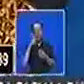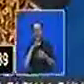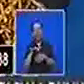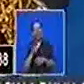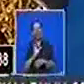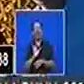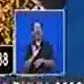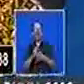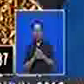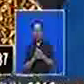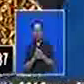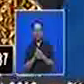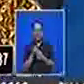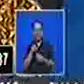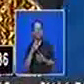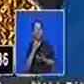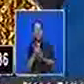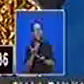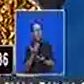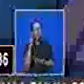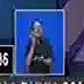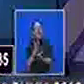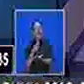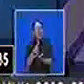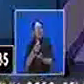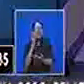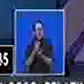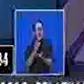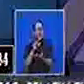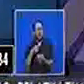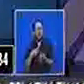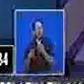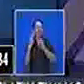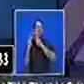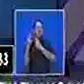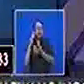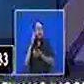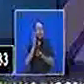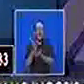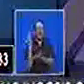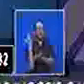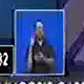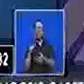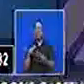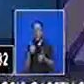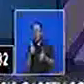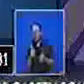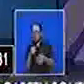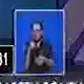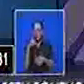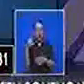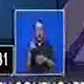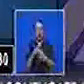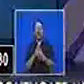Jadi intervensinya adalah kebijakannya ditunjuk kembali, rencana ditunjuk kembali, kemudian teknologi masuk, kemudian mengajak sebanyak mungkin